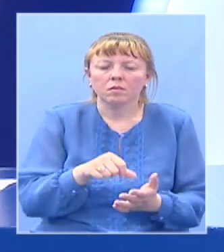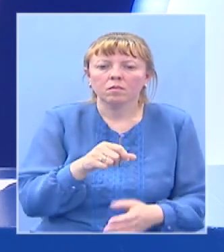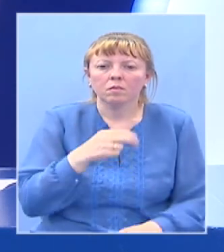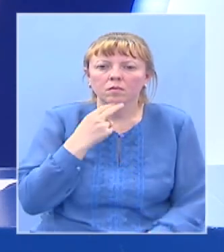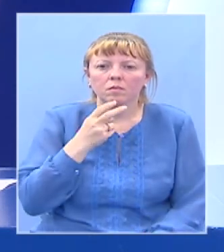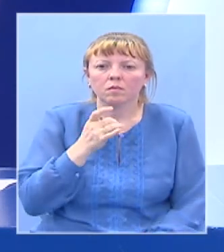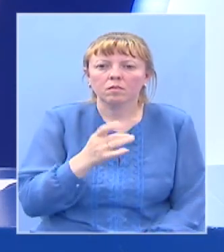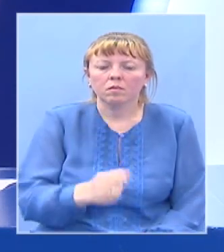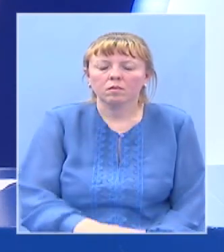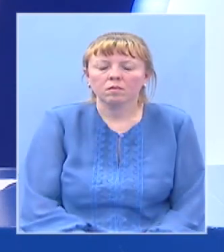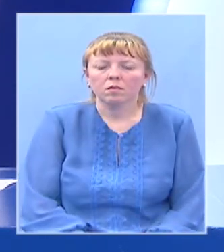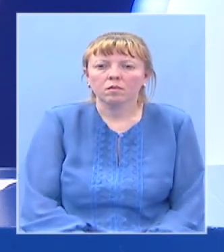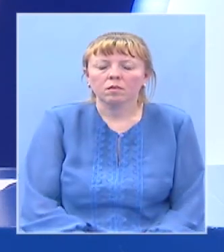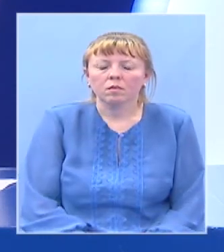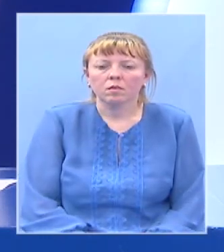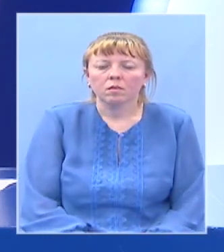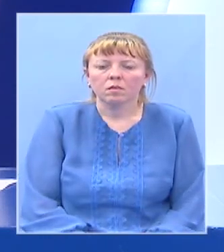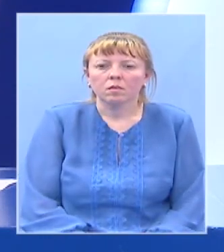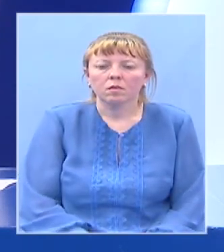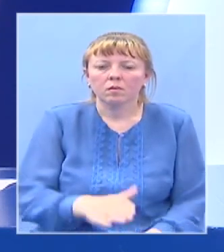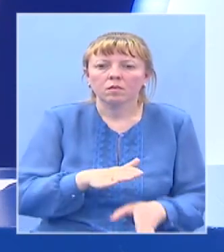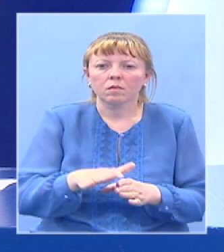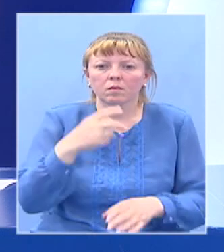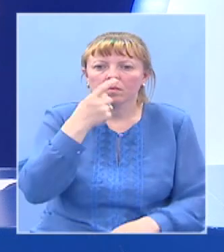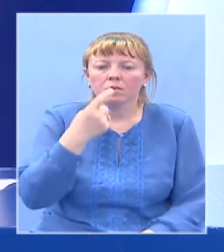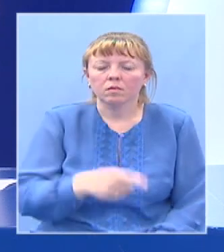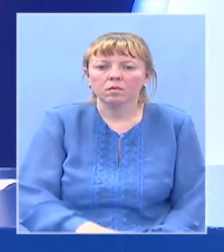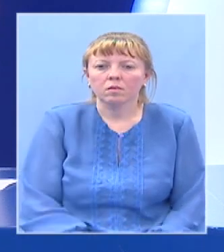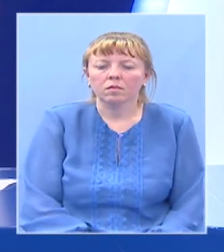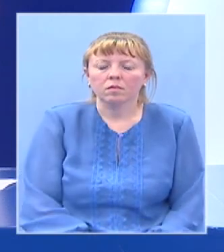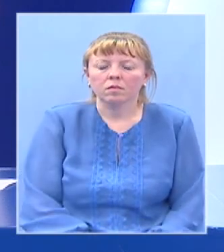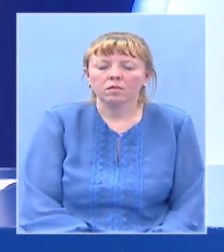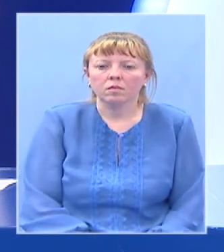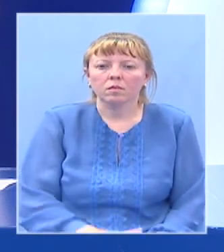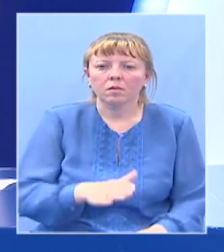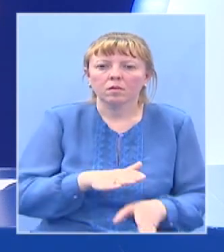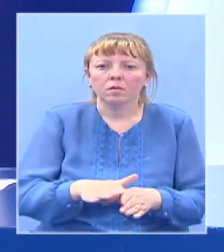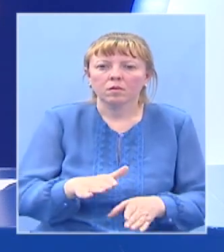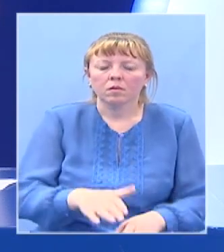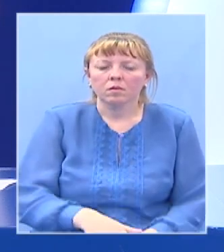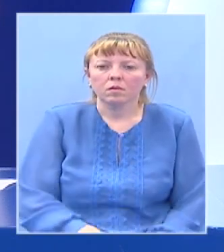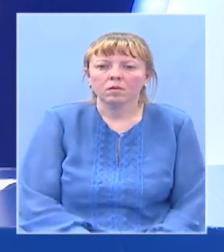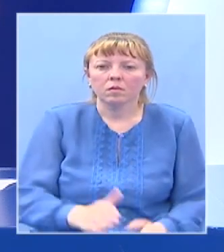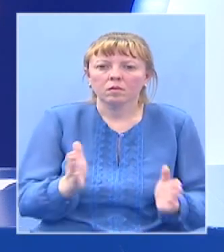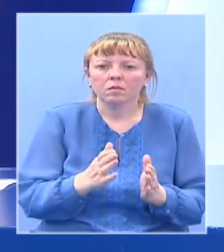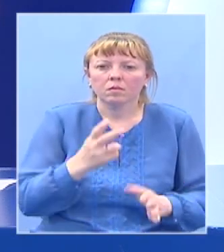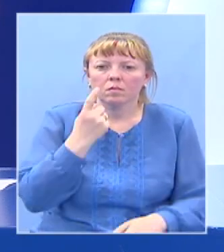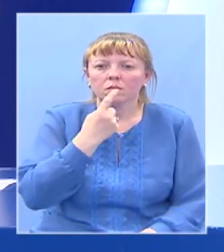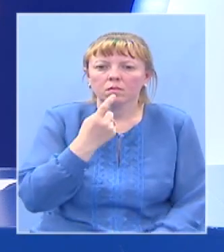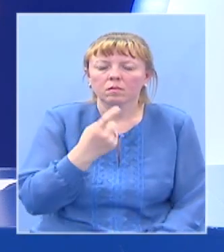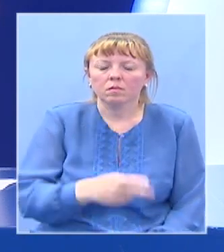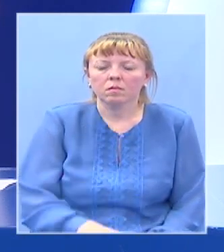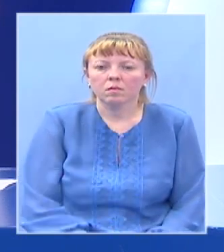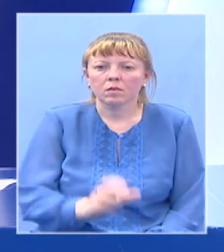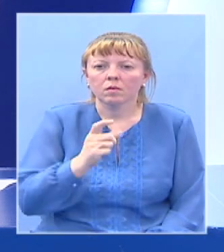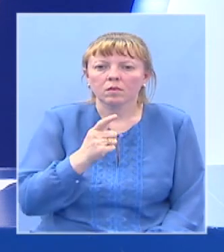надзора соответственно уполномоченное должностное лицо имеет право оть не реже Один раз в год сову